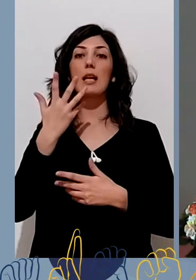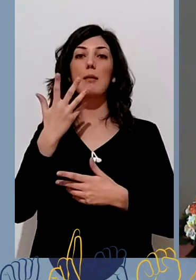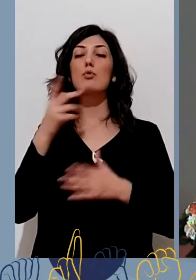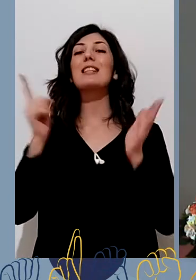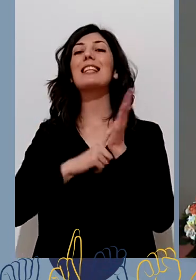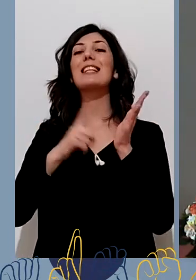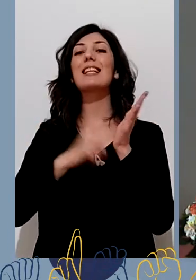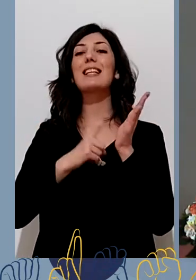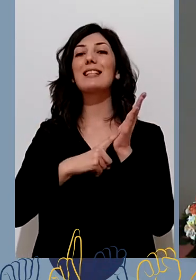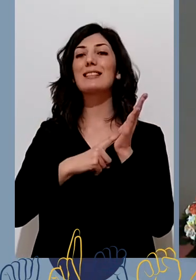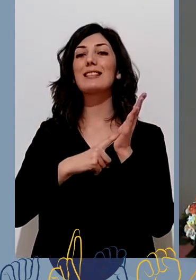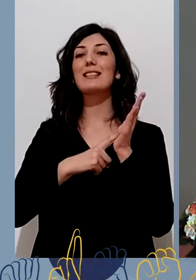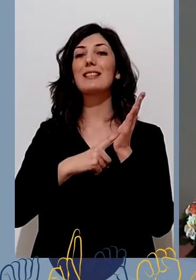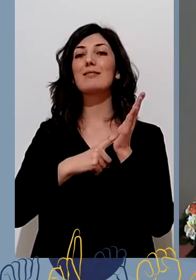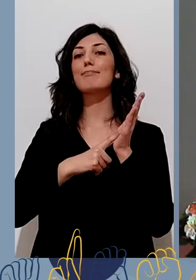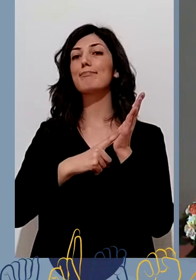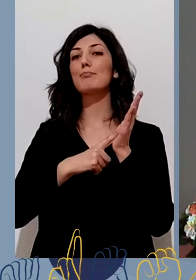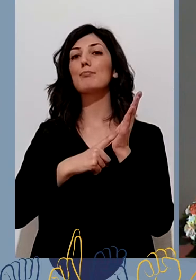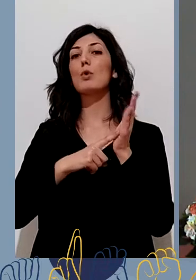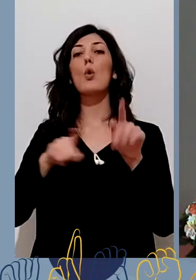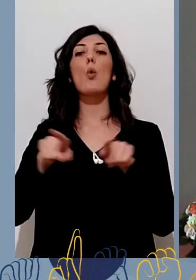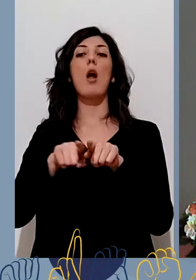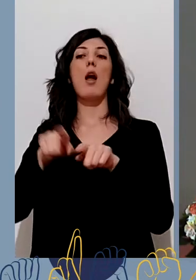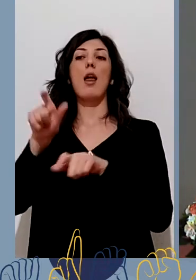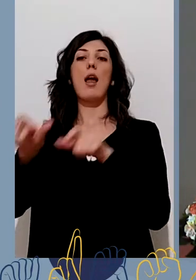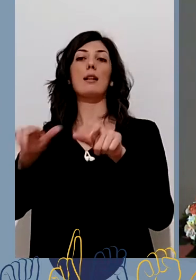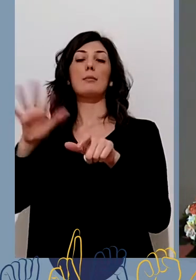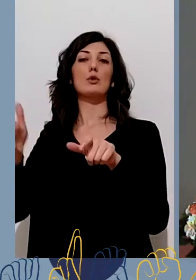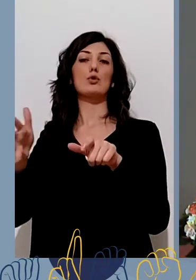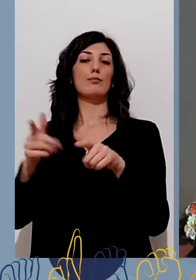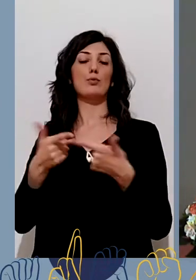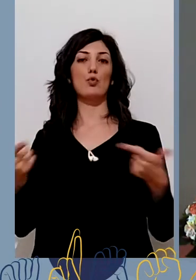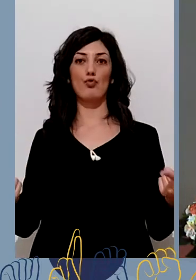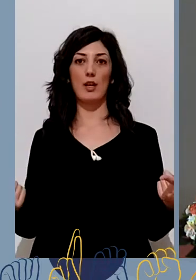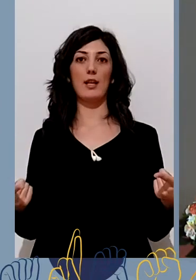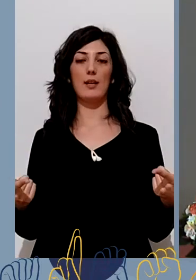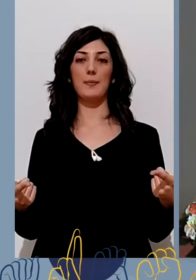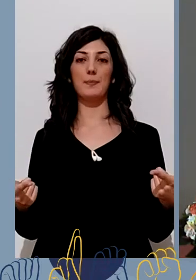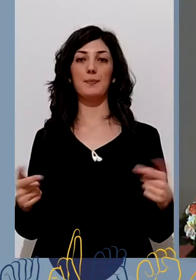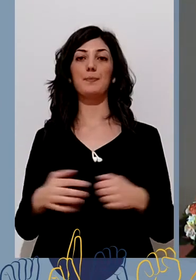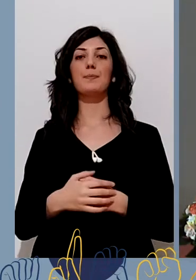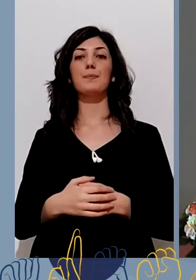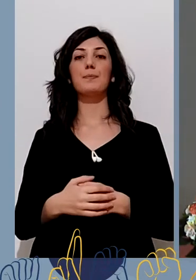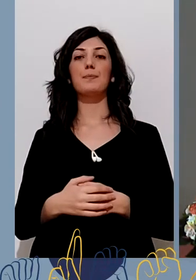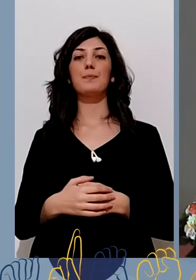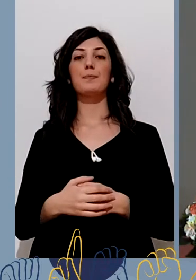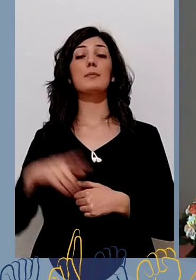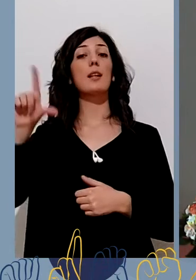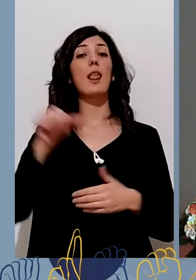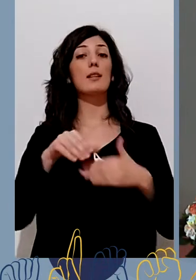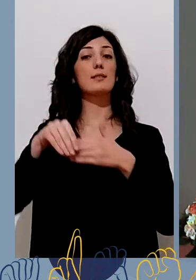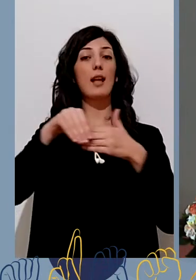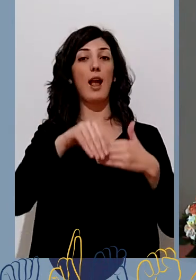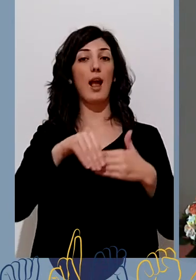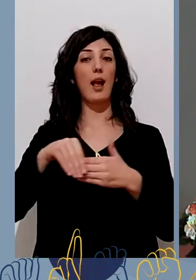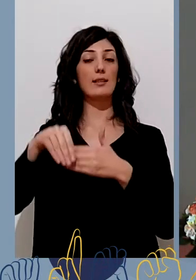cui dovrebbe usufruire sempre e comunque. Per quanto riguarda la LIS tattile, dipende molto dal